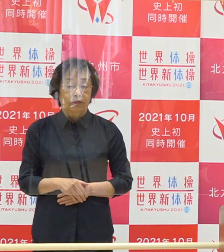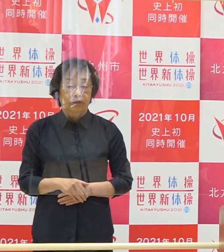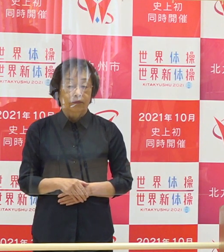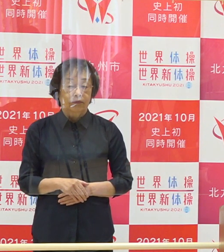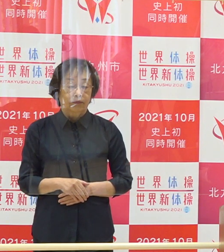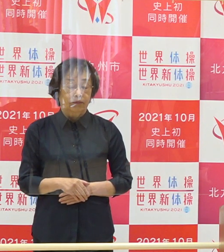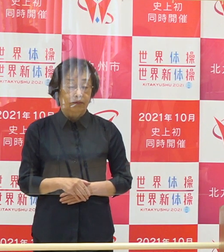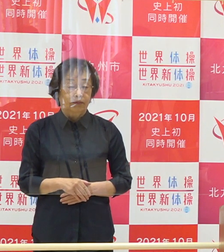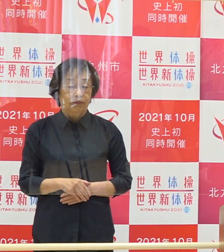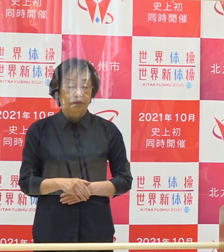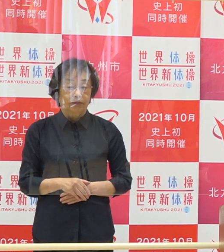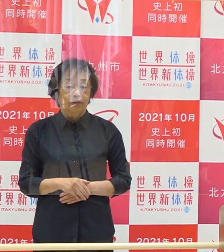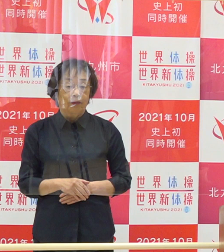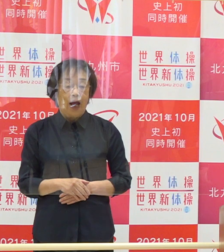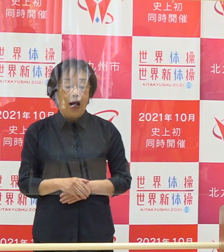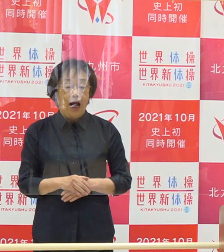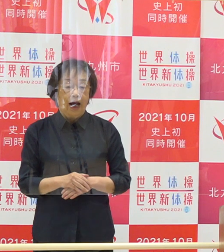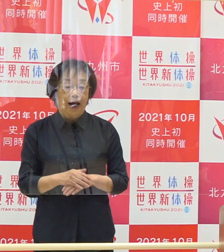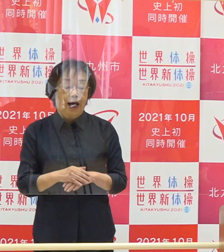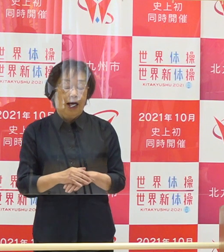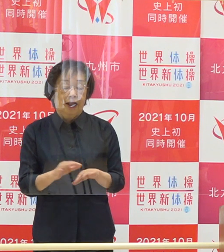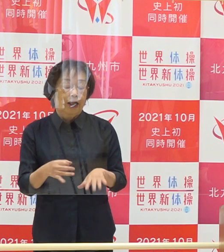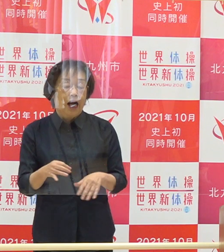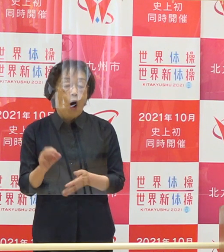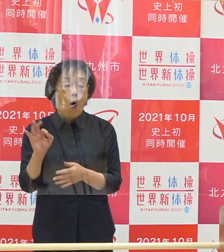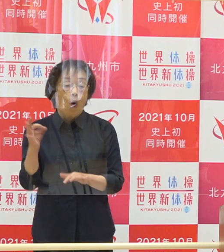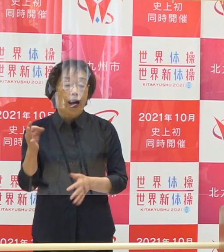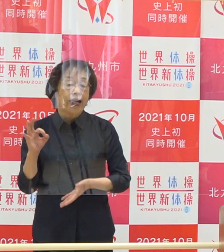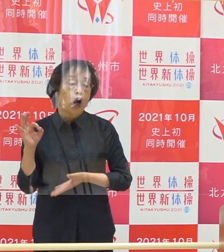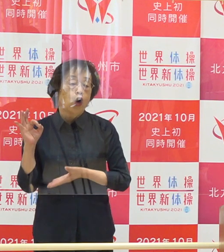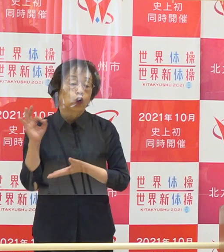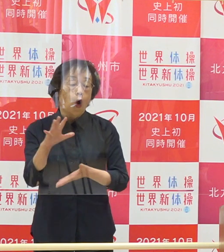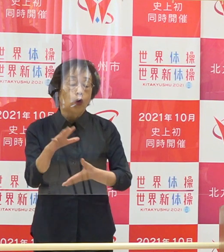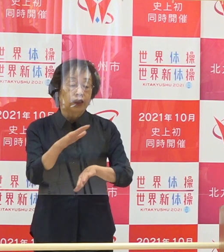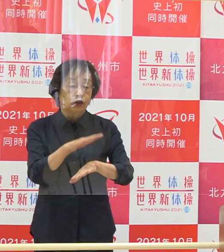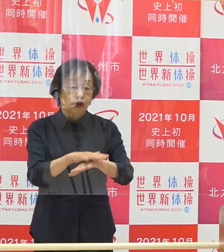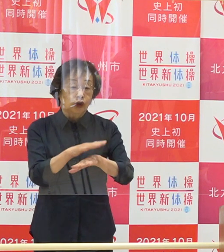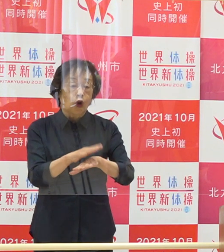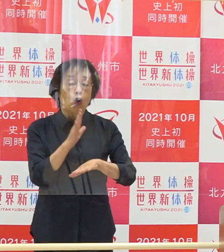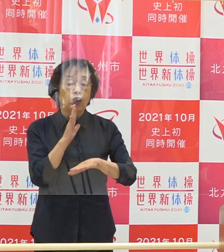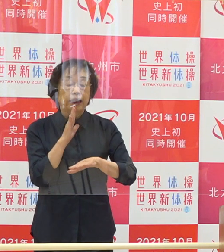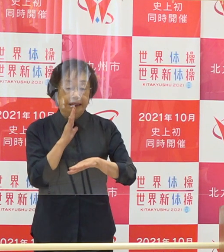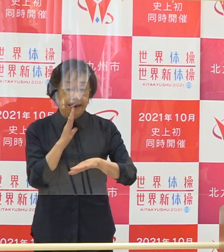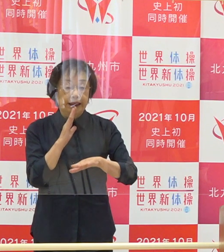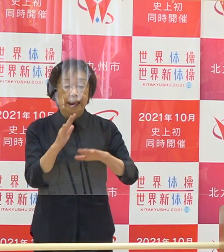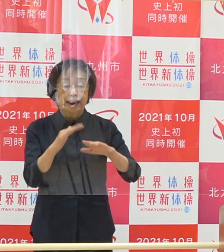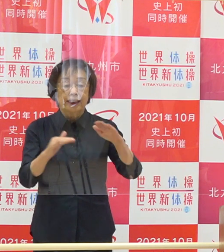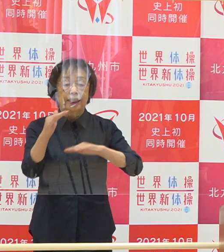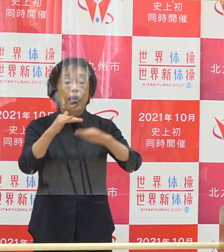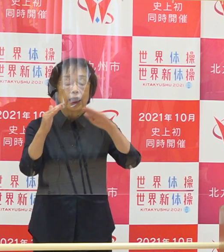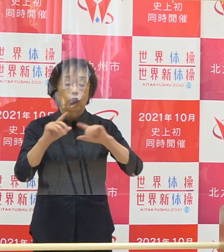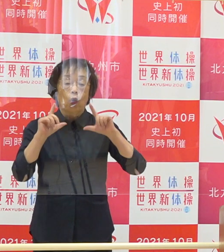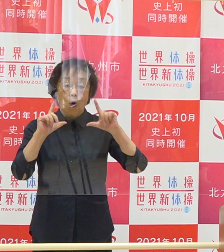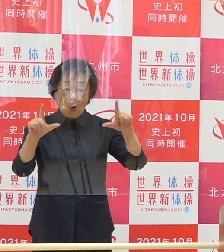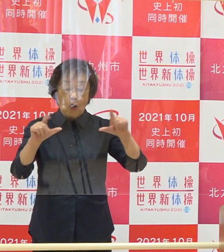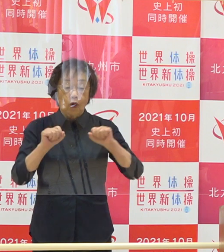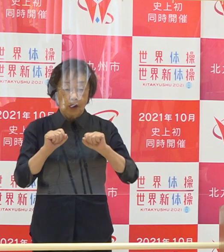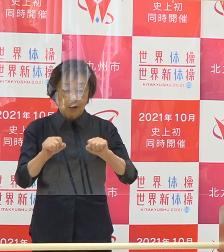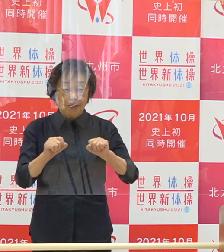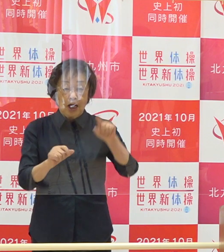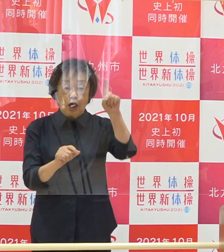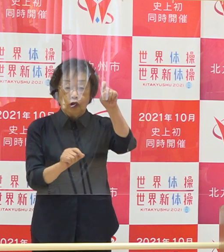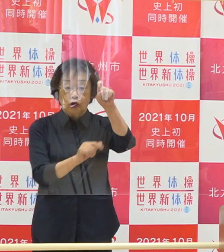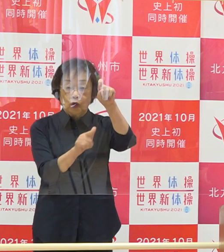サステイナビリティボンドを初めて販売いたしました。その実績の報告をいたします。